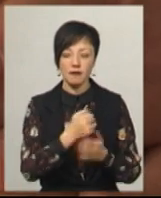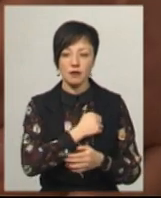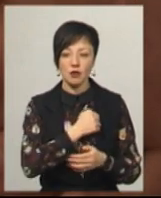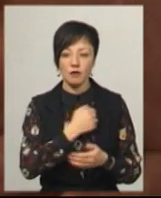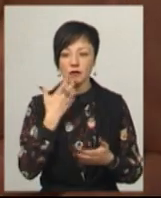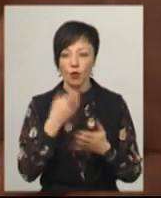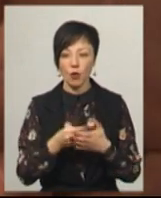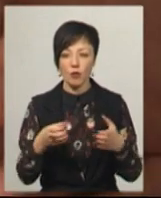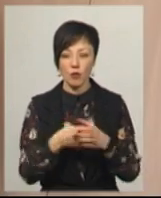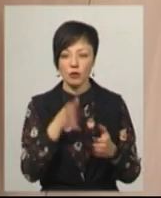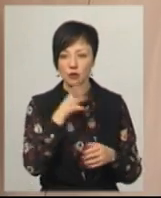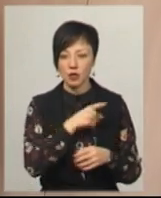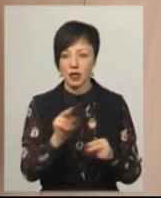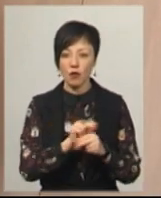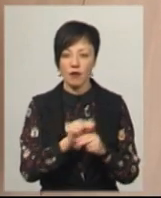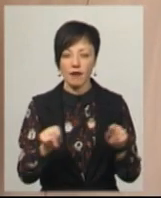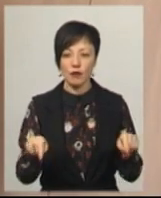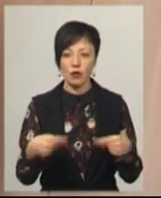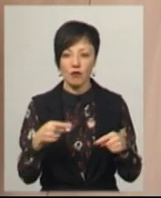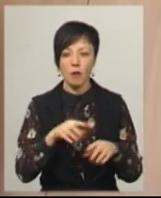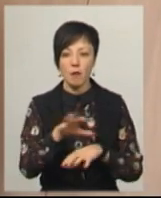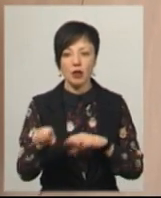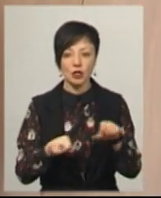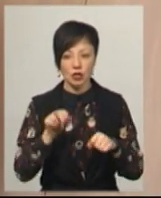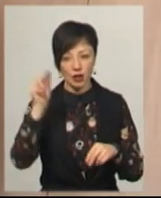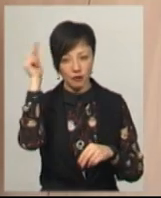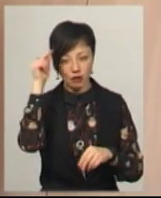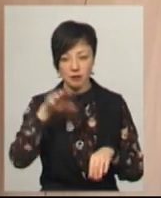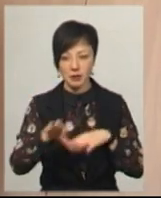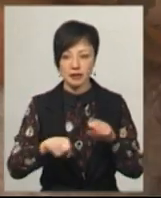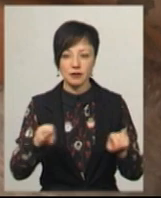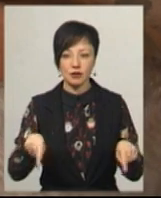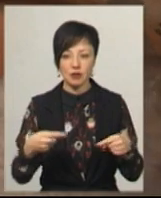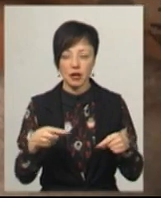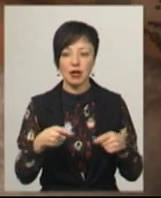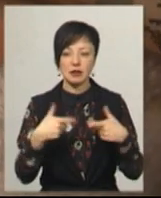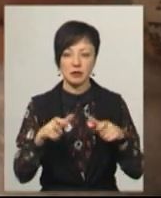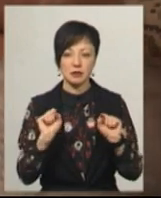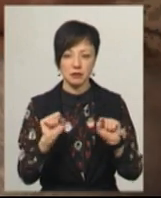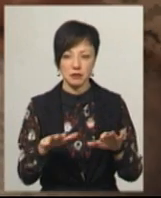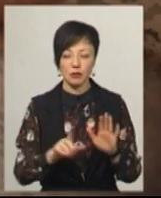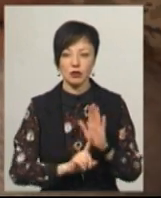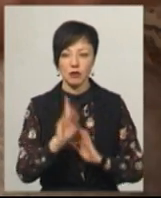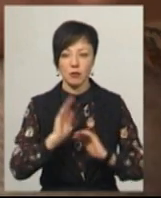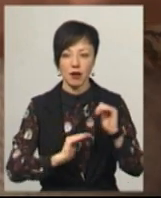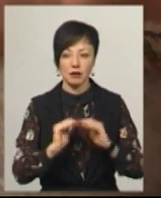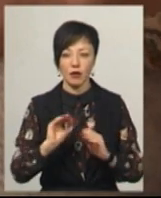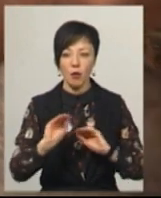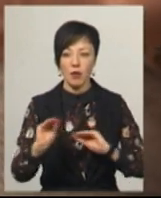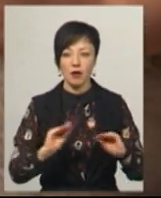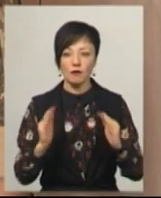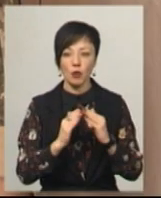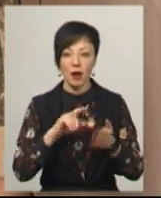свого полку під час лікувального та відновлювального масажу. Він навчався на масажиста-реабілітолога, склав іспит та розпочав практику в обладнаному